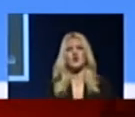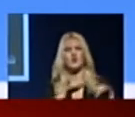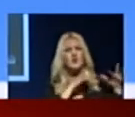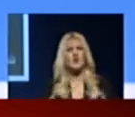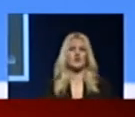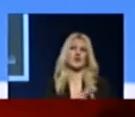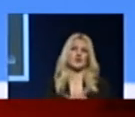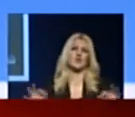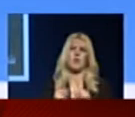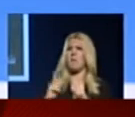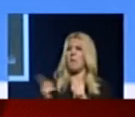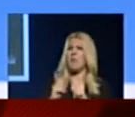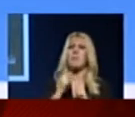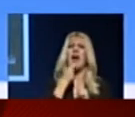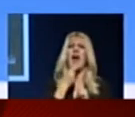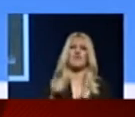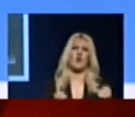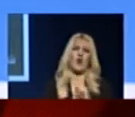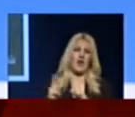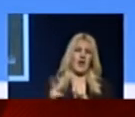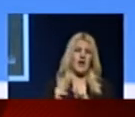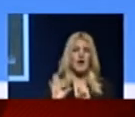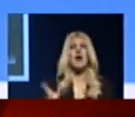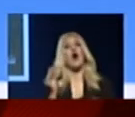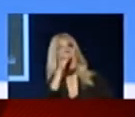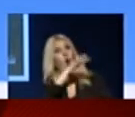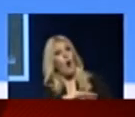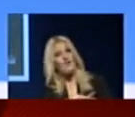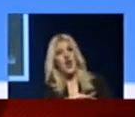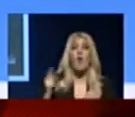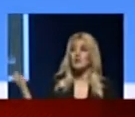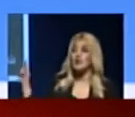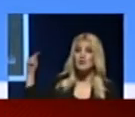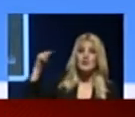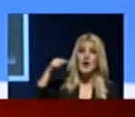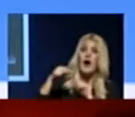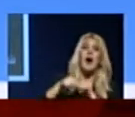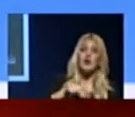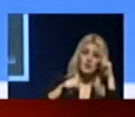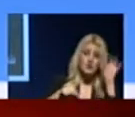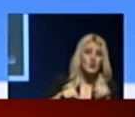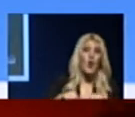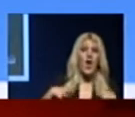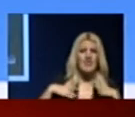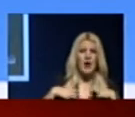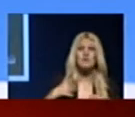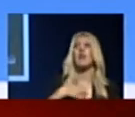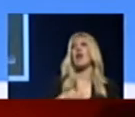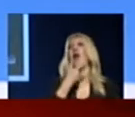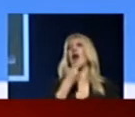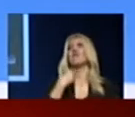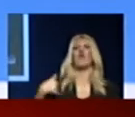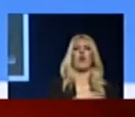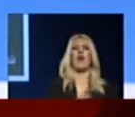Μεσσηνία, αλλά θα ωφελήσει πολύ και την ευρύτερη περιοχή της Καλαμάτας. Από τις αρμόδιες υπηρεσίες ακούω ότι